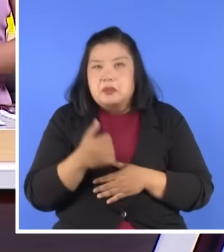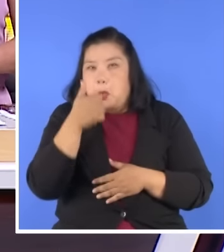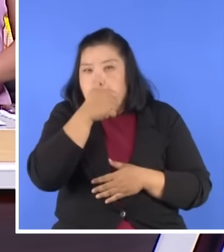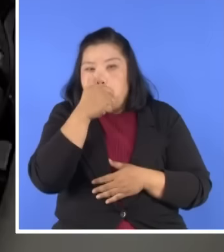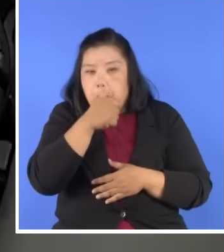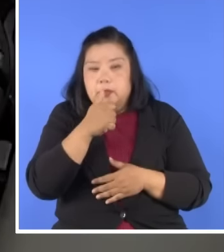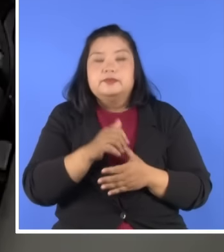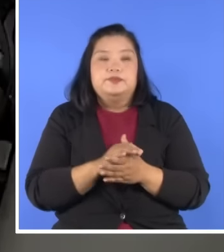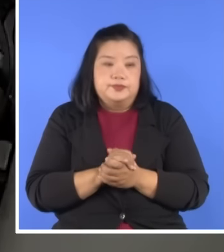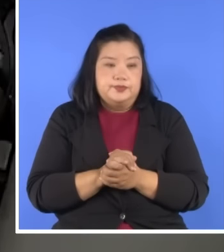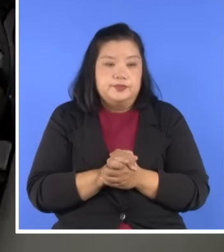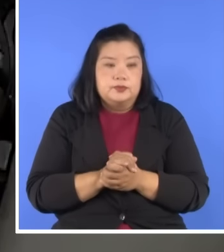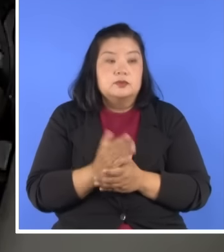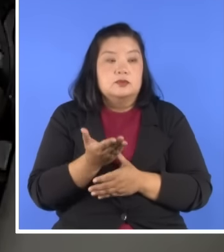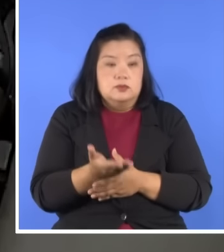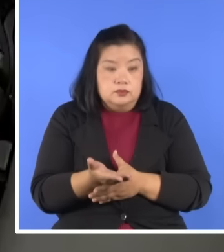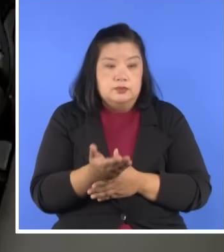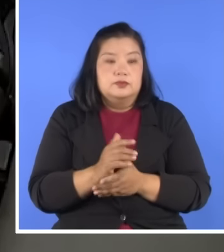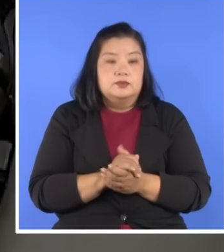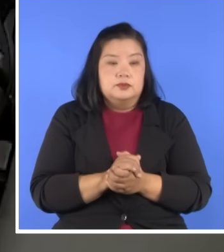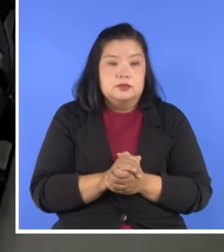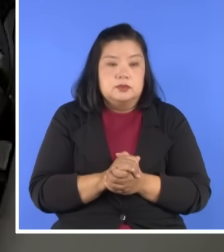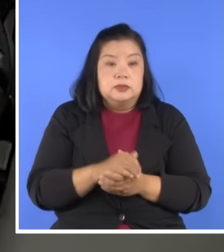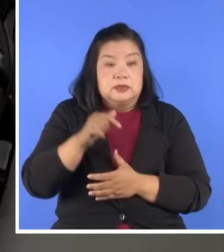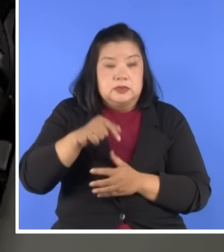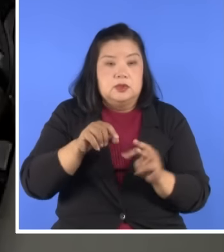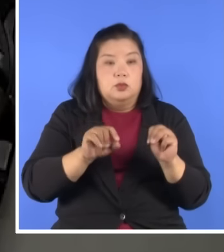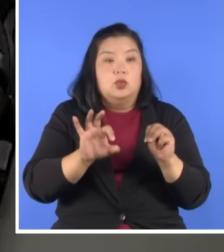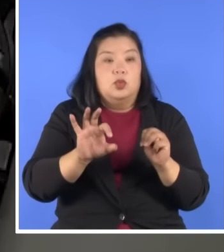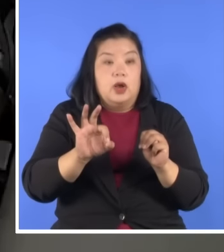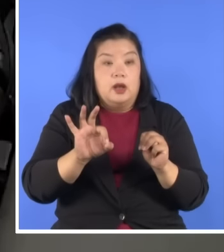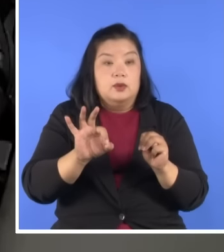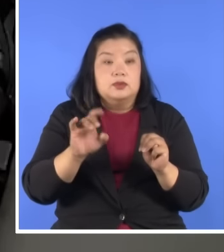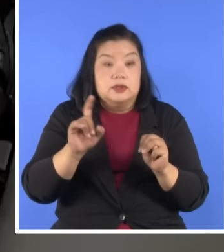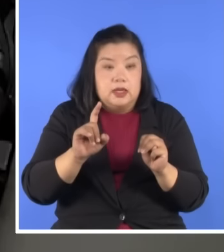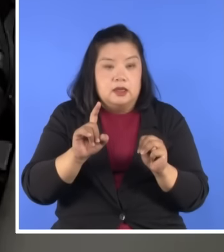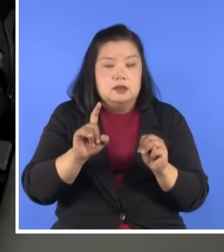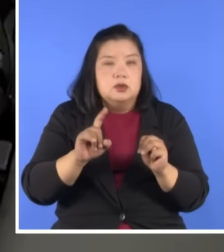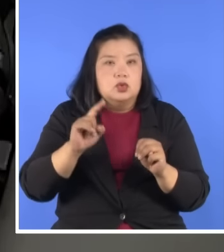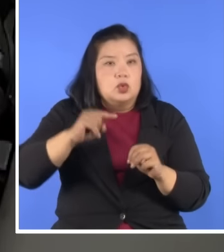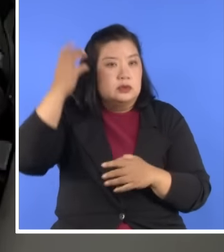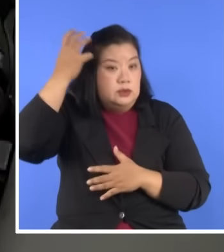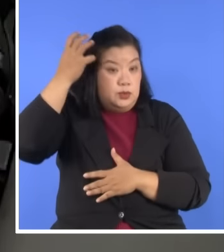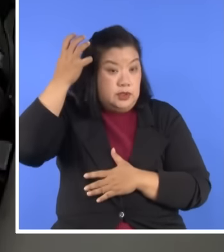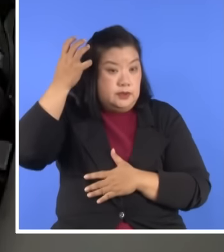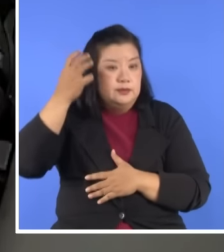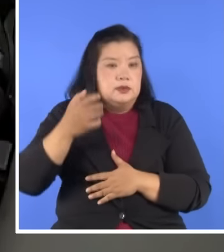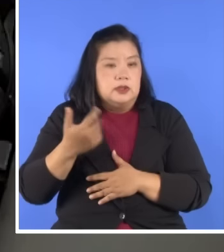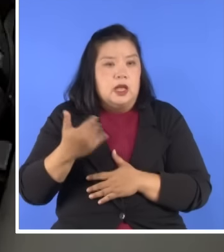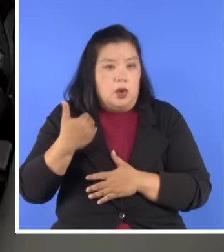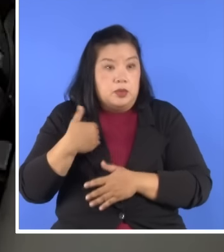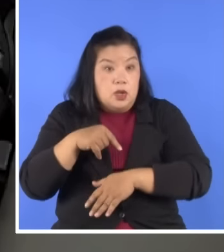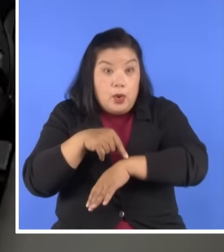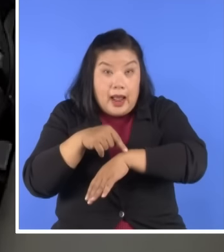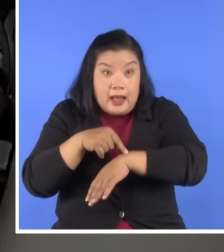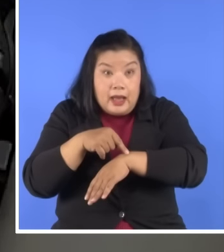นี้กล้องวงจรปิดภายในบ้านหลังหนึ่งที่หมู่ 9ตำบลสวนดอกไม้อำเภอสาไห้จังหวัดสระบุรีจับภาพไว้ได้ออแล้วมากลางวันด้วย